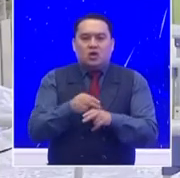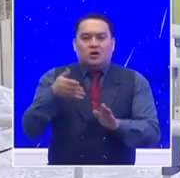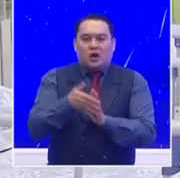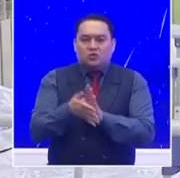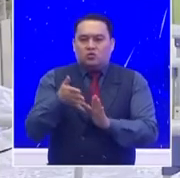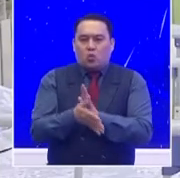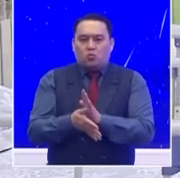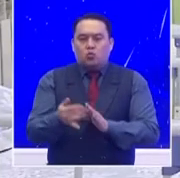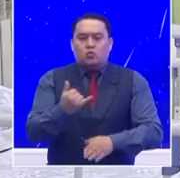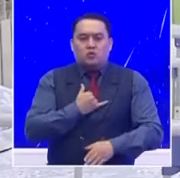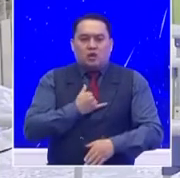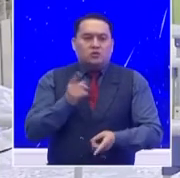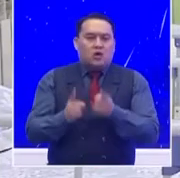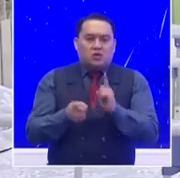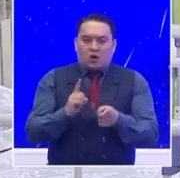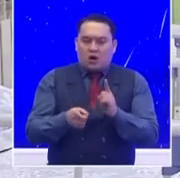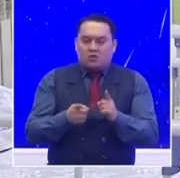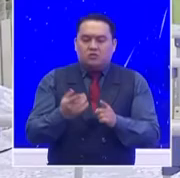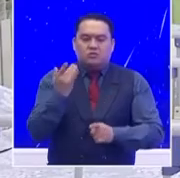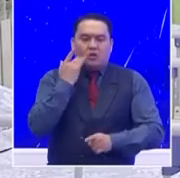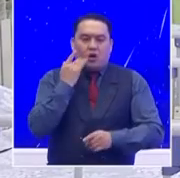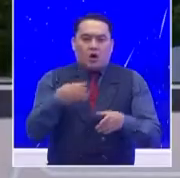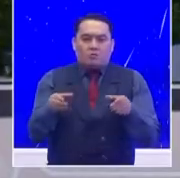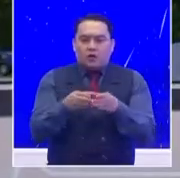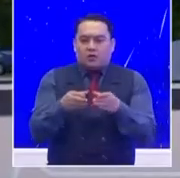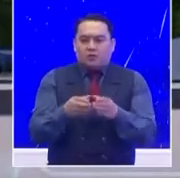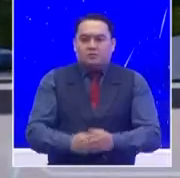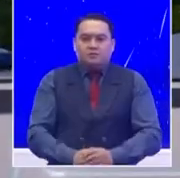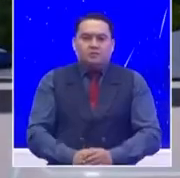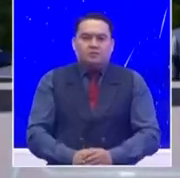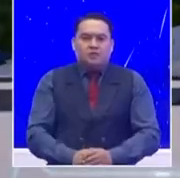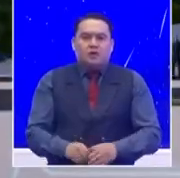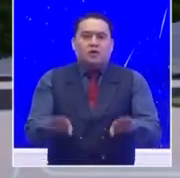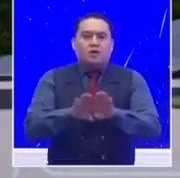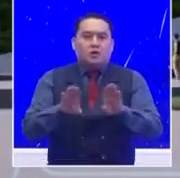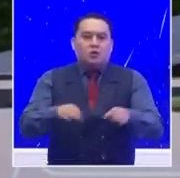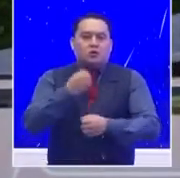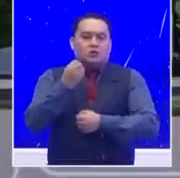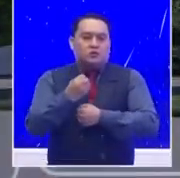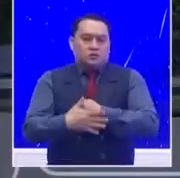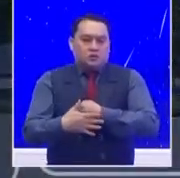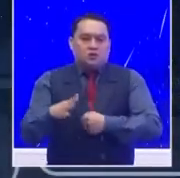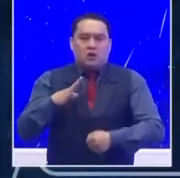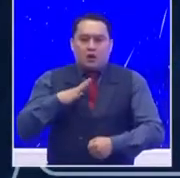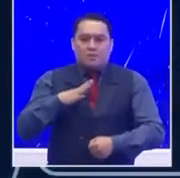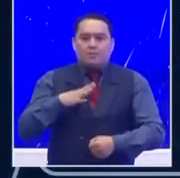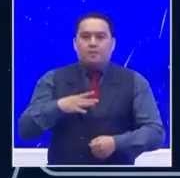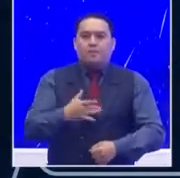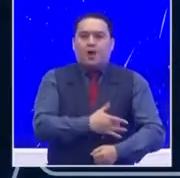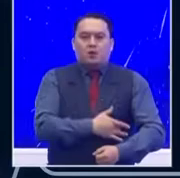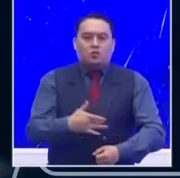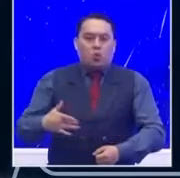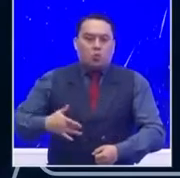то есть у нас тоже оригинальный непосредственно компания выбран стоит отметить аналогичные центры компании д н медикус фарм